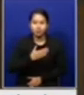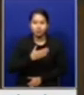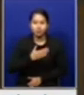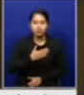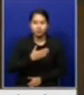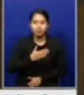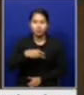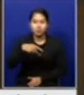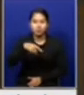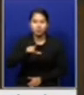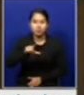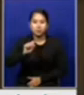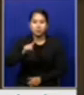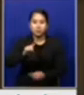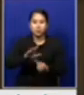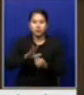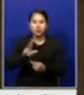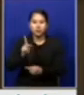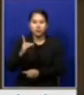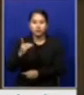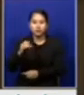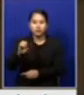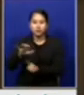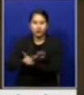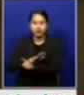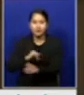รจังหวัดลพบุรีพรรคเพื่อไทย